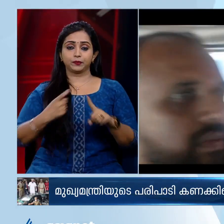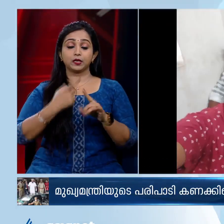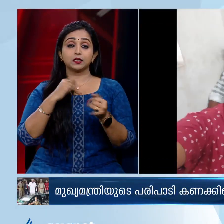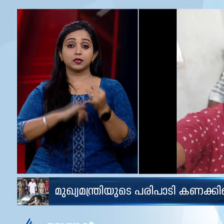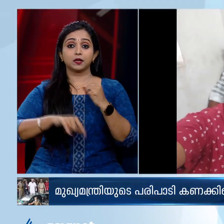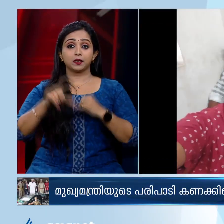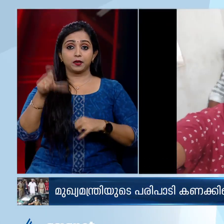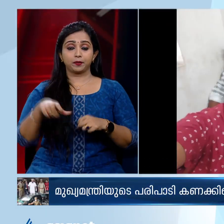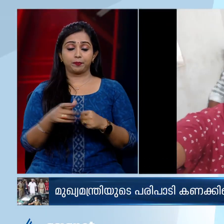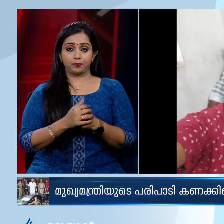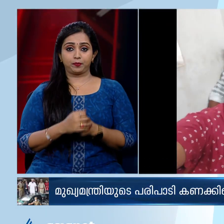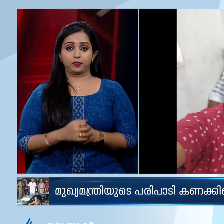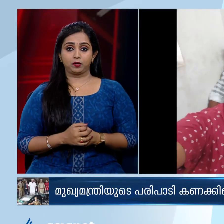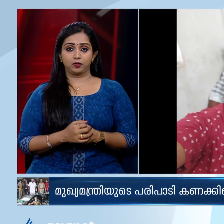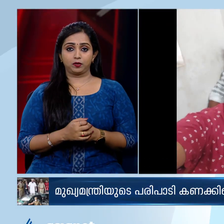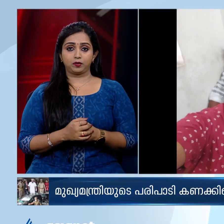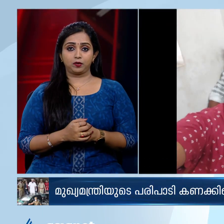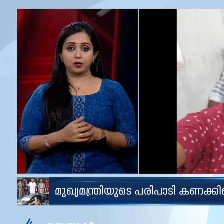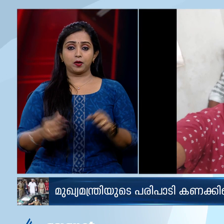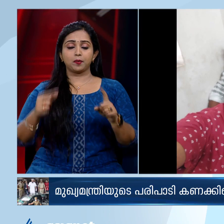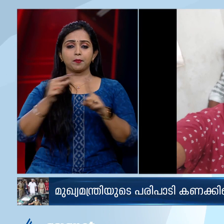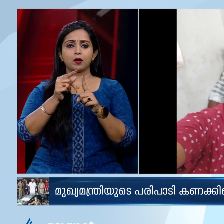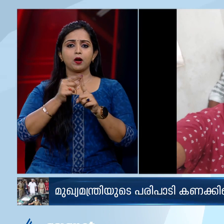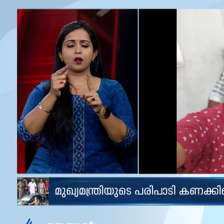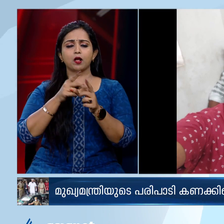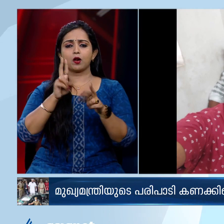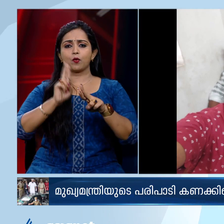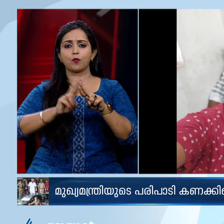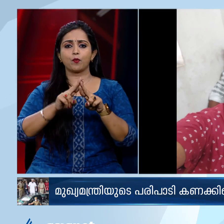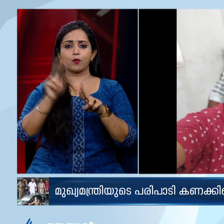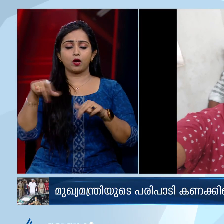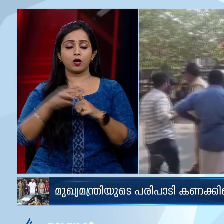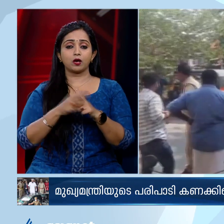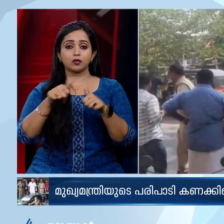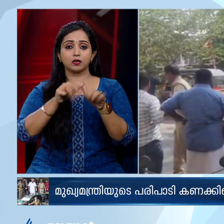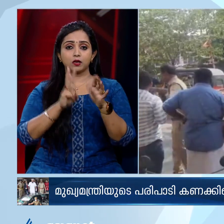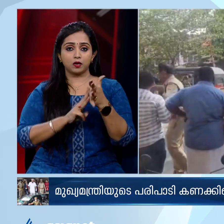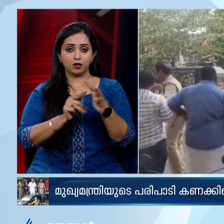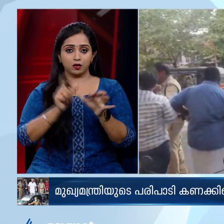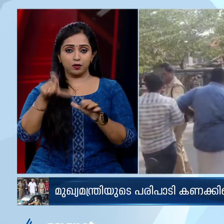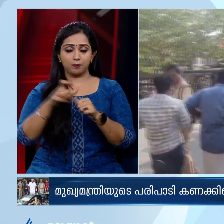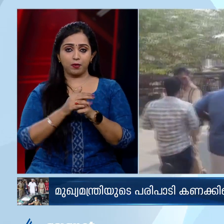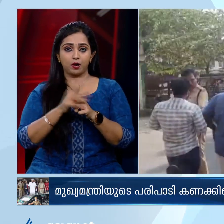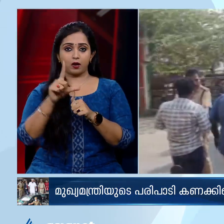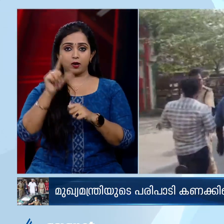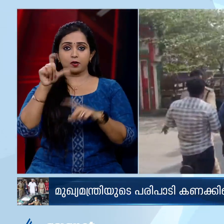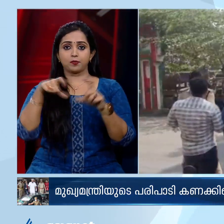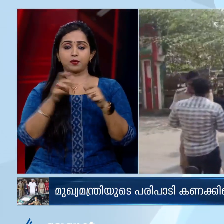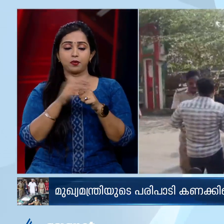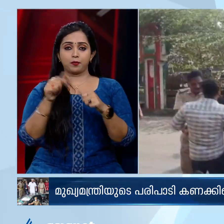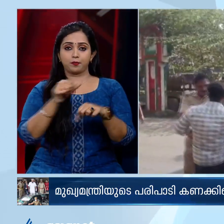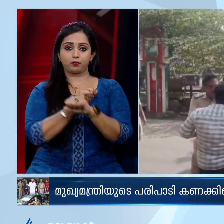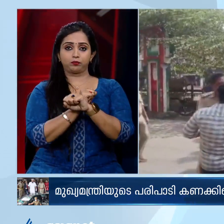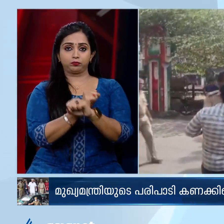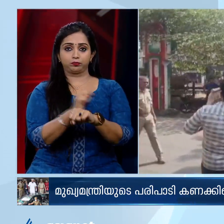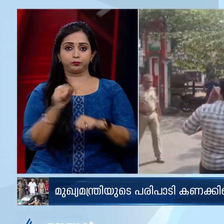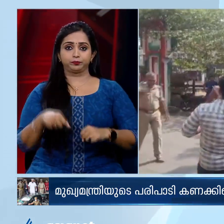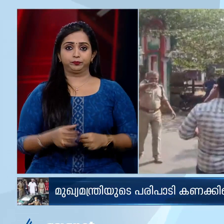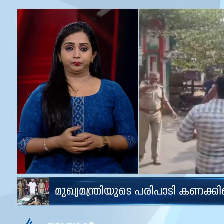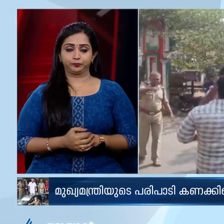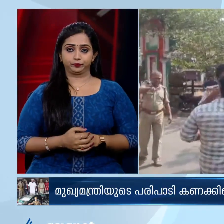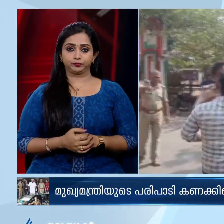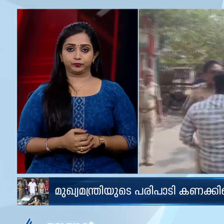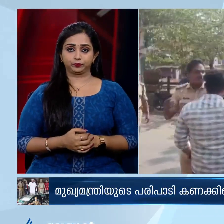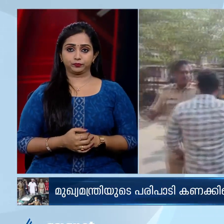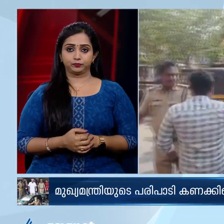അബിൻ, പിണക്കൽ ഫൈസ, ശ്രീകുമാർ അമൽ തുടങ്ങിയവരെയാണ് ഇപ്പോൾ കസ്റ്റഡിയിൽ എടുത്തിട്ടുള്ളത്. ഏതായാലും ഇത്ര പ്രവർത്തകരെ